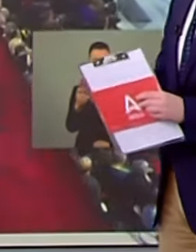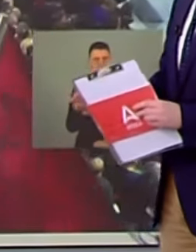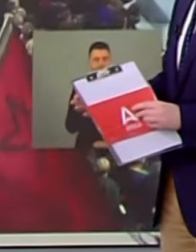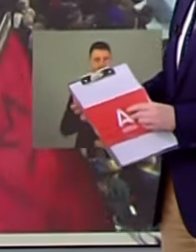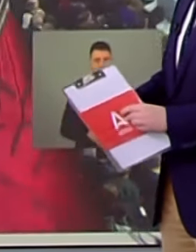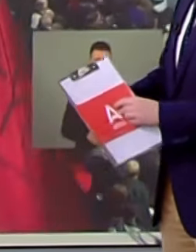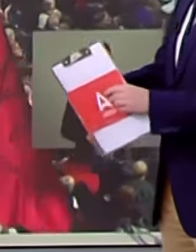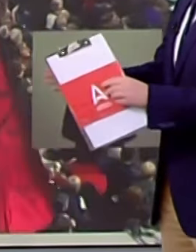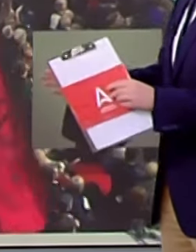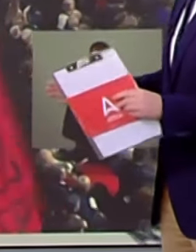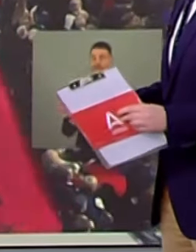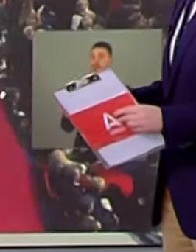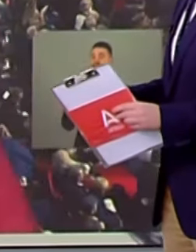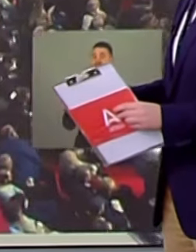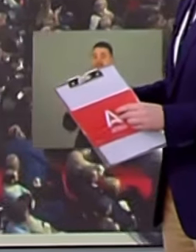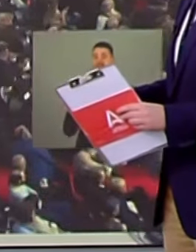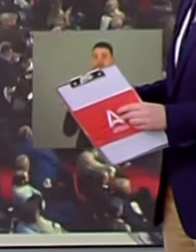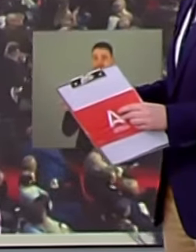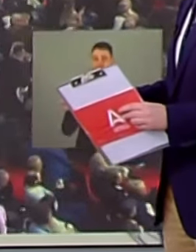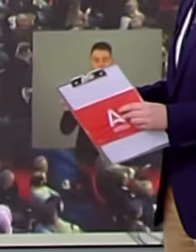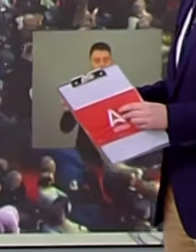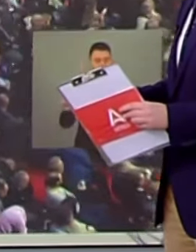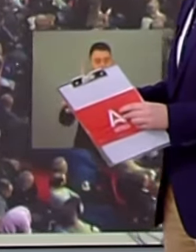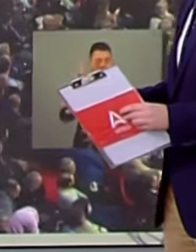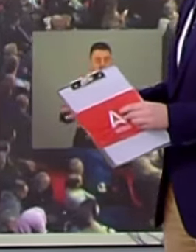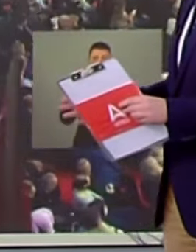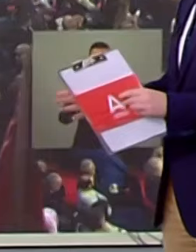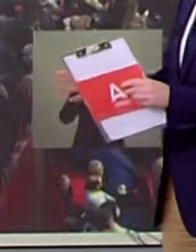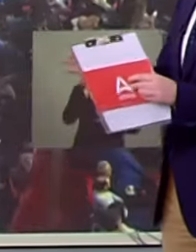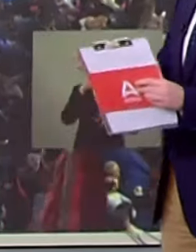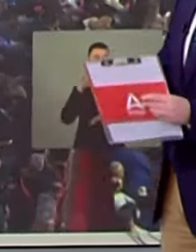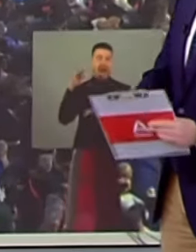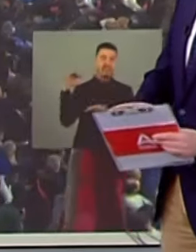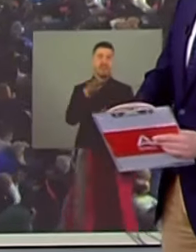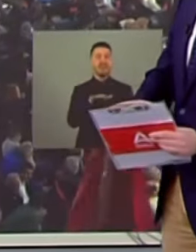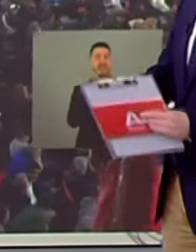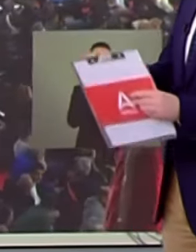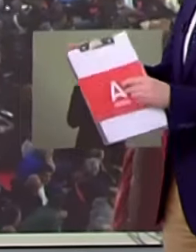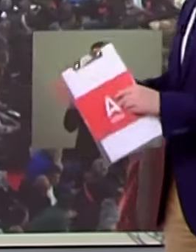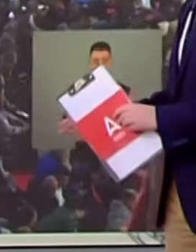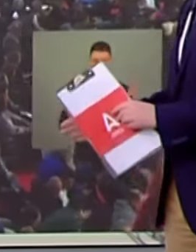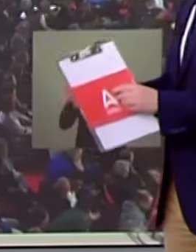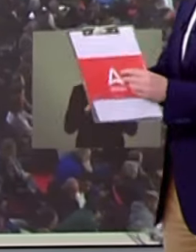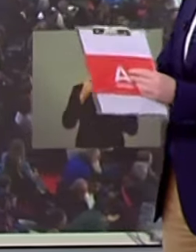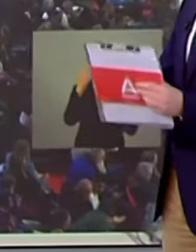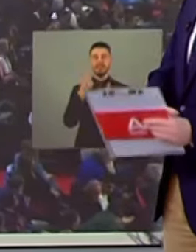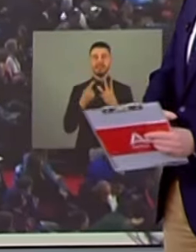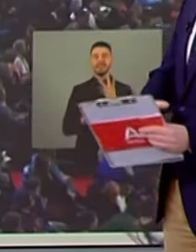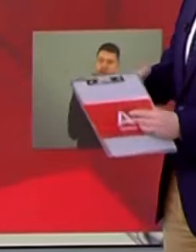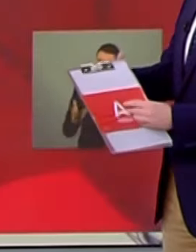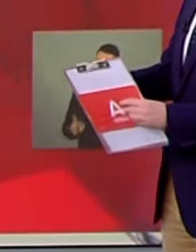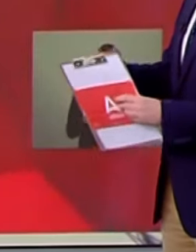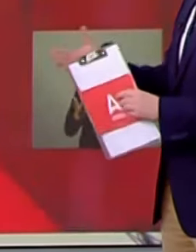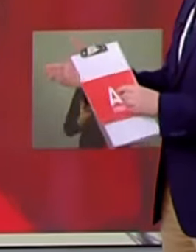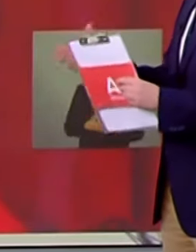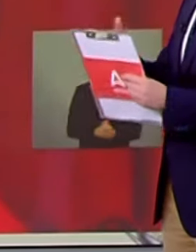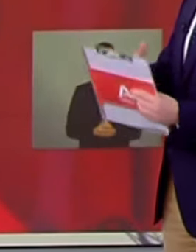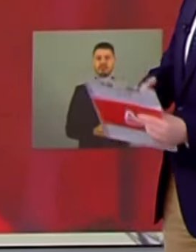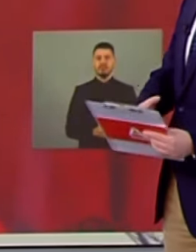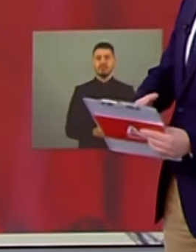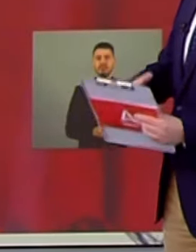ένα γενικό αλαλούμ μεταξύ των δημοσιογράφων, καθώς έρχονταν διαρροές, ίσχυαν, δεν ίσχυαν, η μία